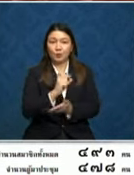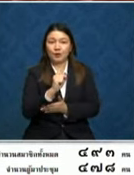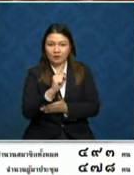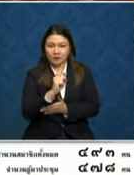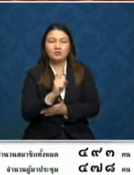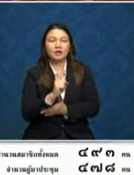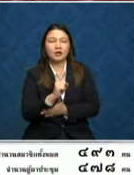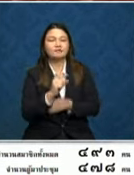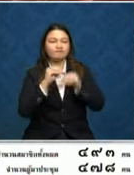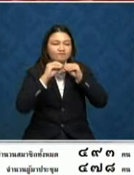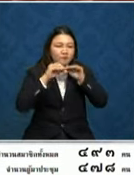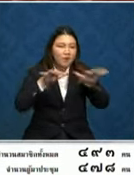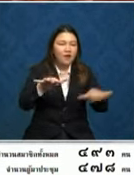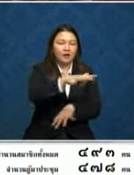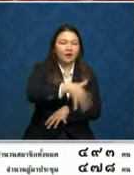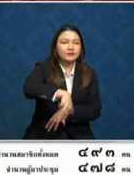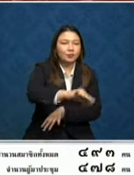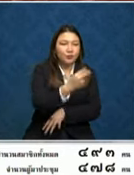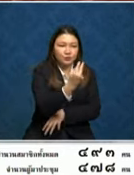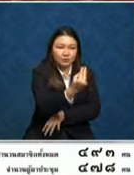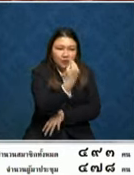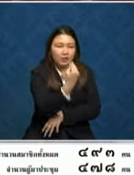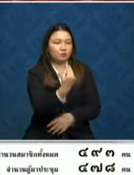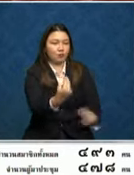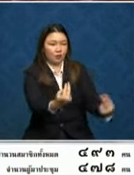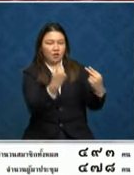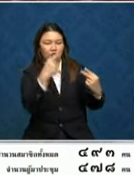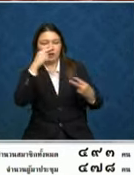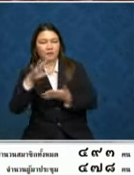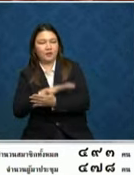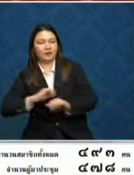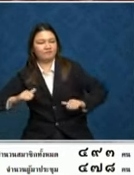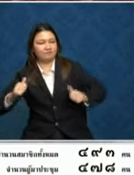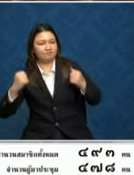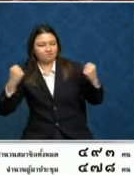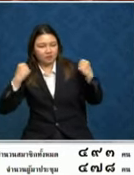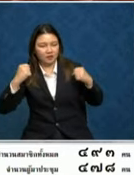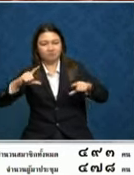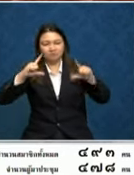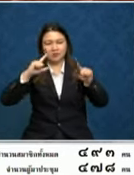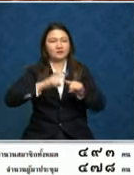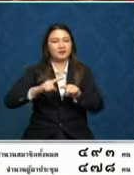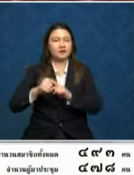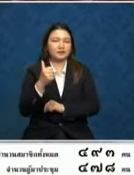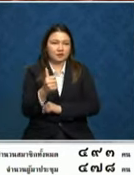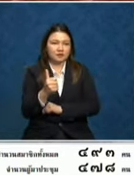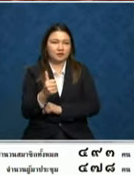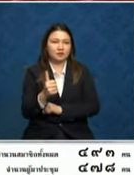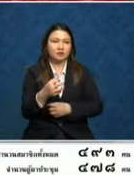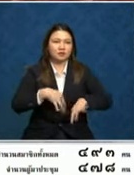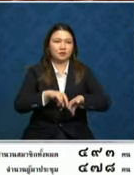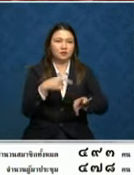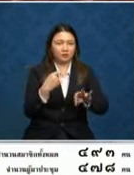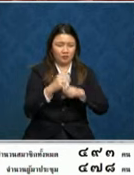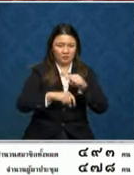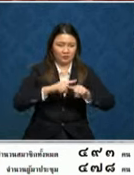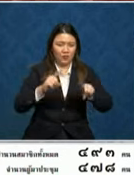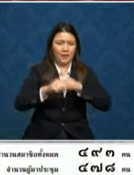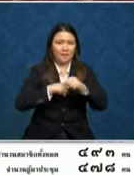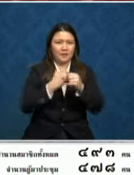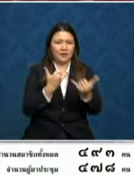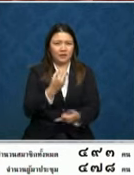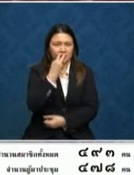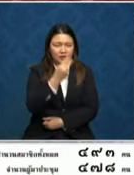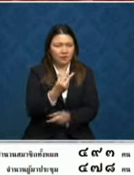ความสัมพันธ์อันดีของประเทศไทยและเวทีโลกแต่หากเราพิจารณาค่ะการจัดสรรงบประมาณของกระทรวงการต่างประเทศในปีนี้ดิฉัน